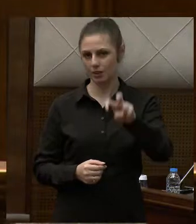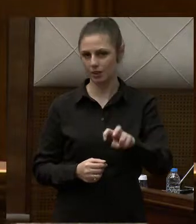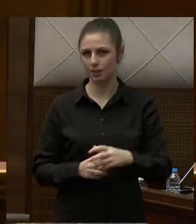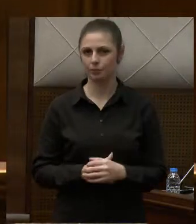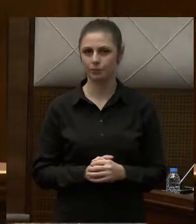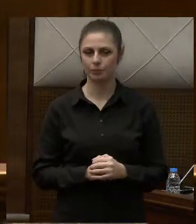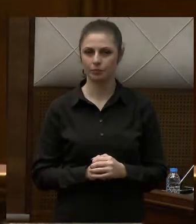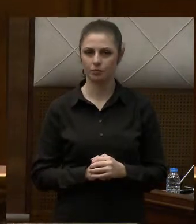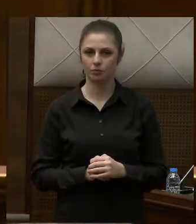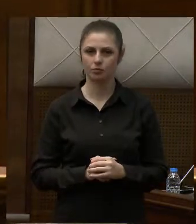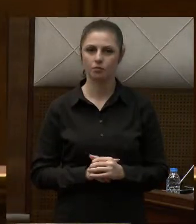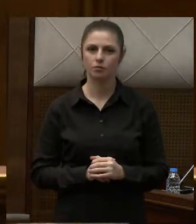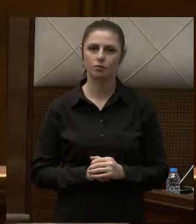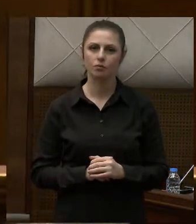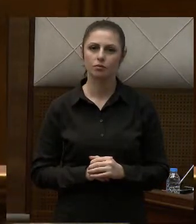Tabii ki